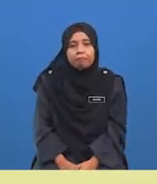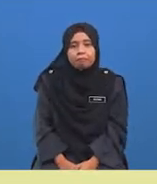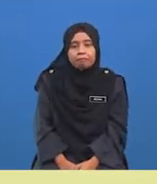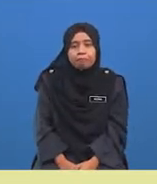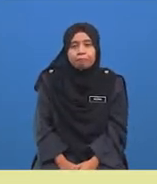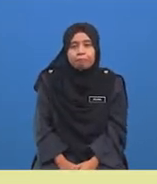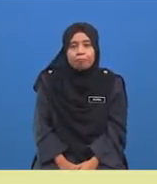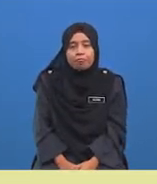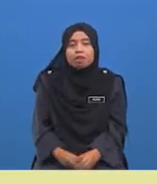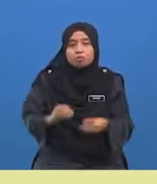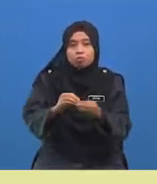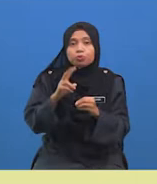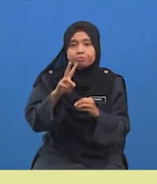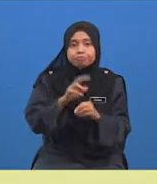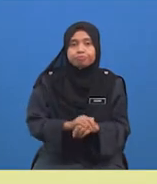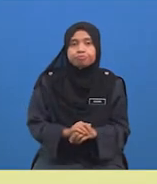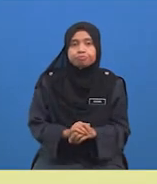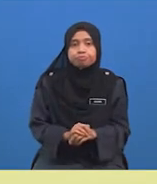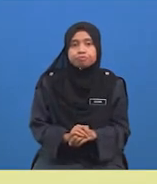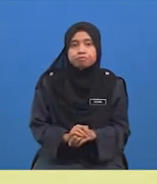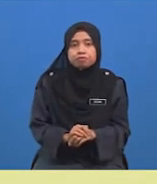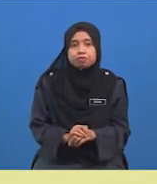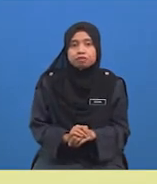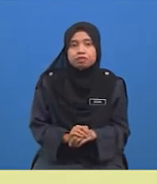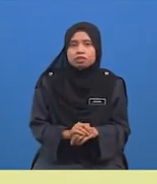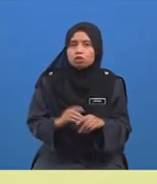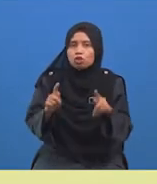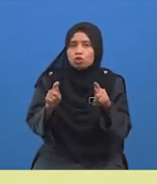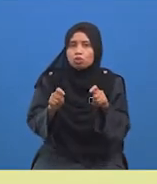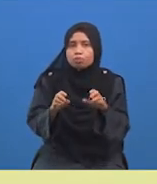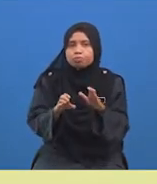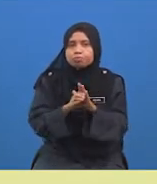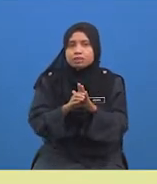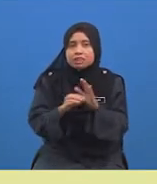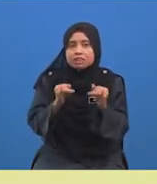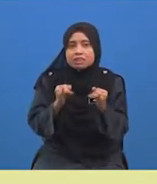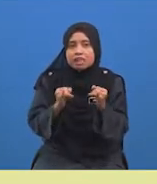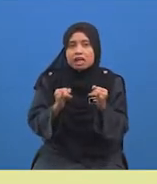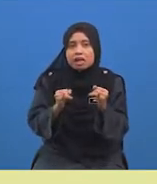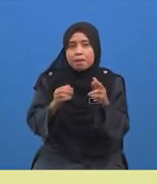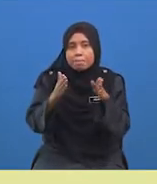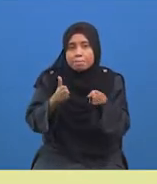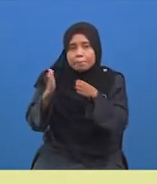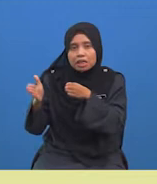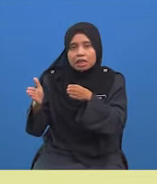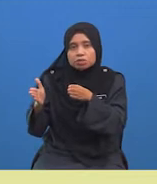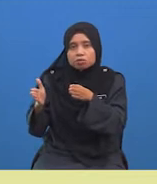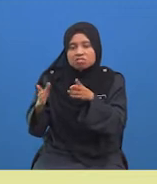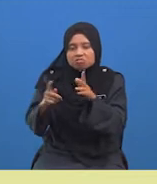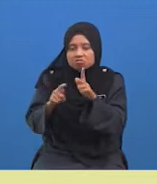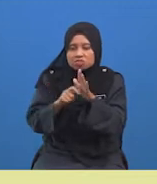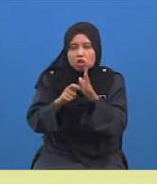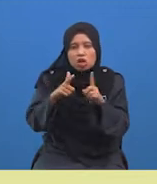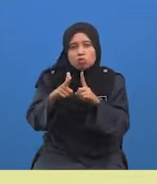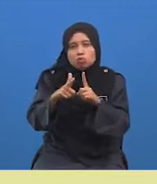1 markah. Huraian yang kedua adalah umpamanya jika peraturan atau prosedur